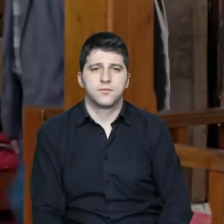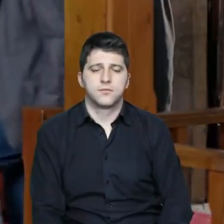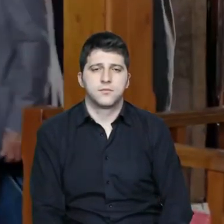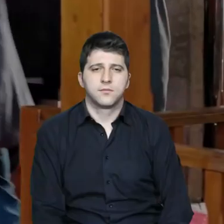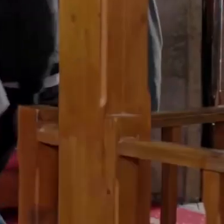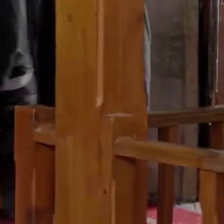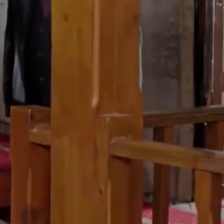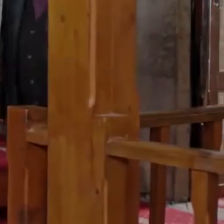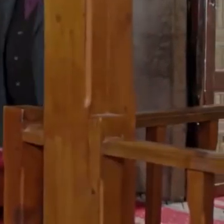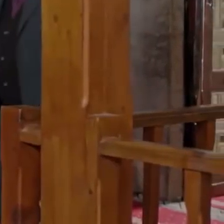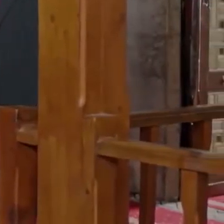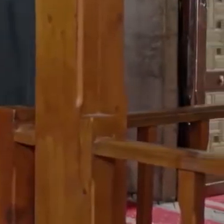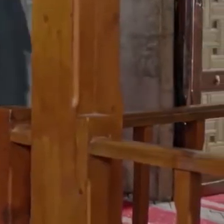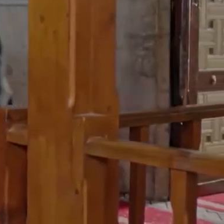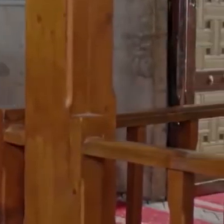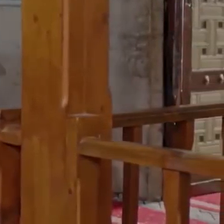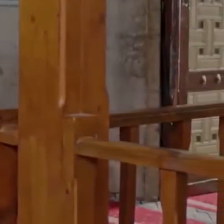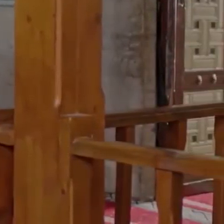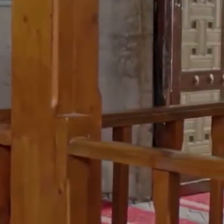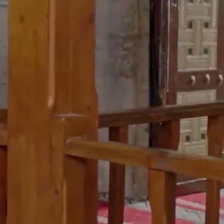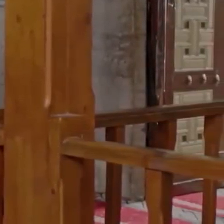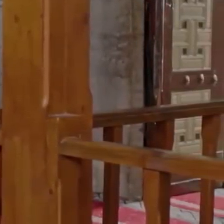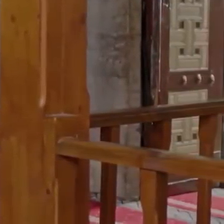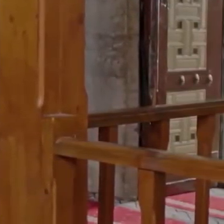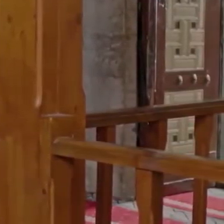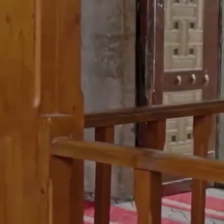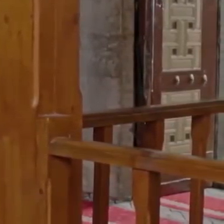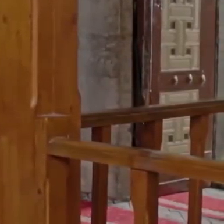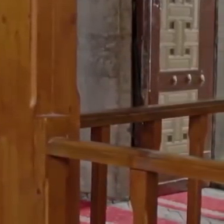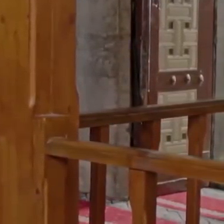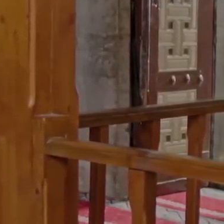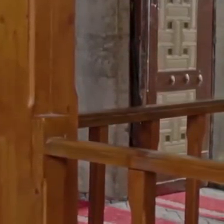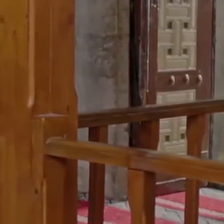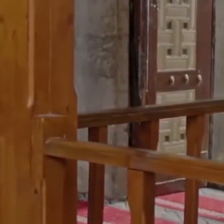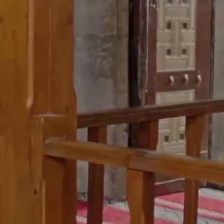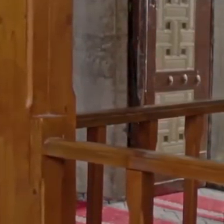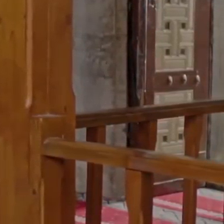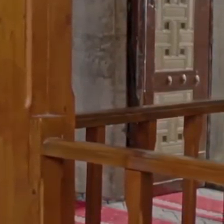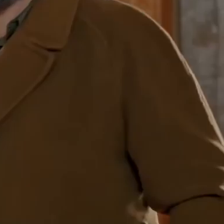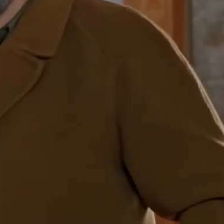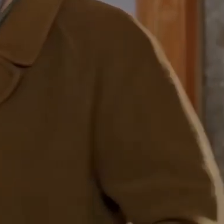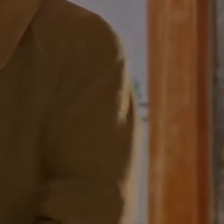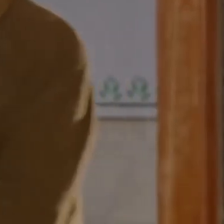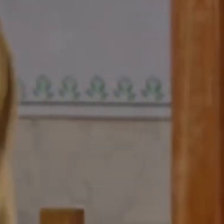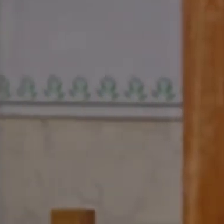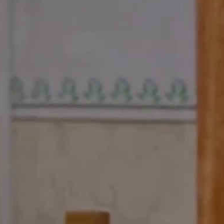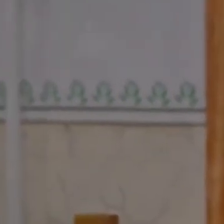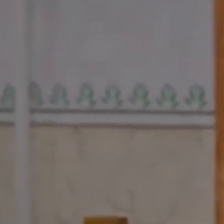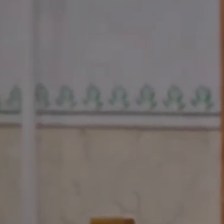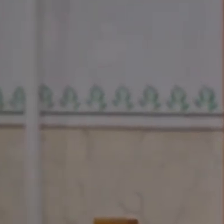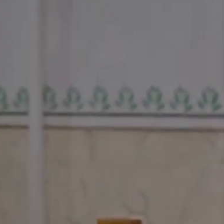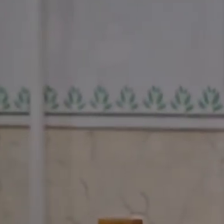korkulukla çevrili bölmede. Hoca ahşap bir kapıdan girdi. Santral cemaatin peşinden yürüyor. Hoca cübbe ve